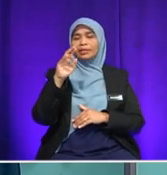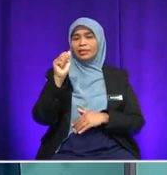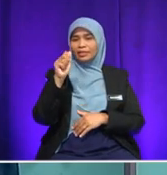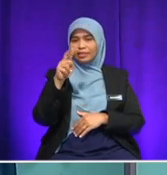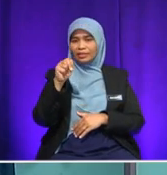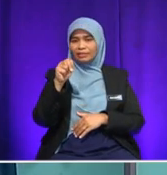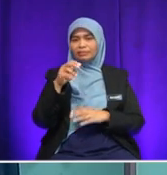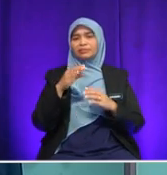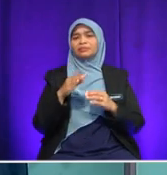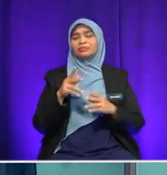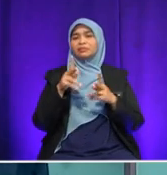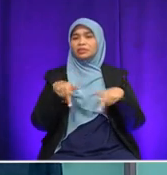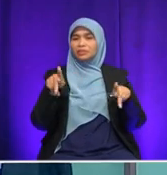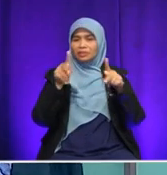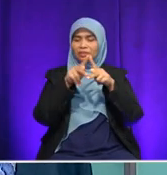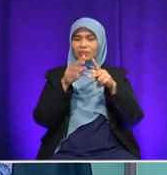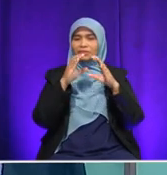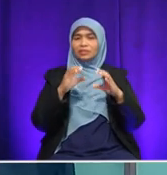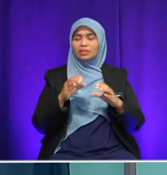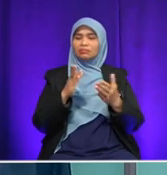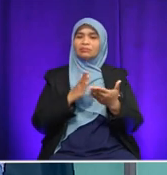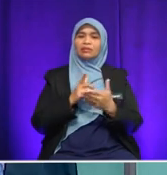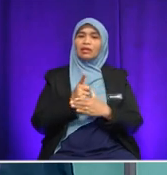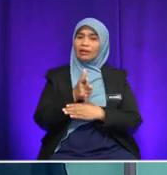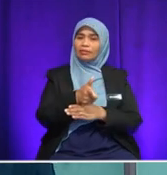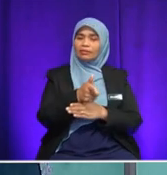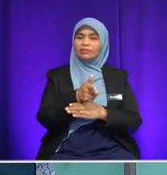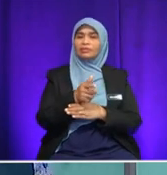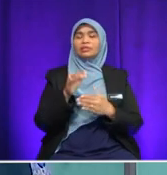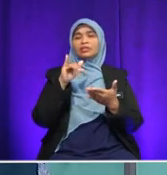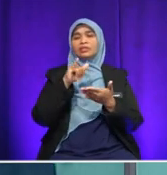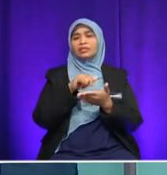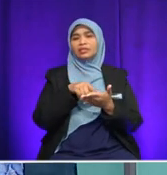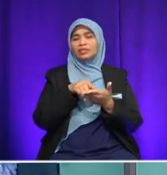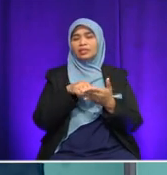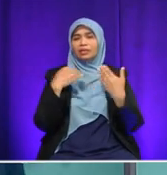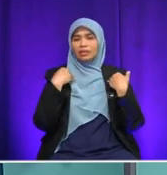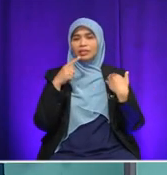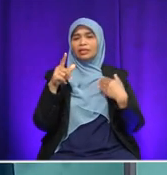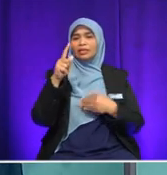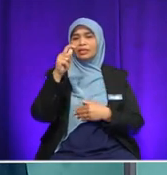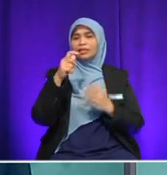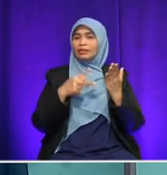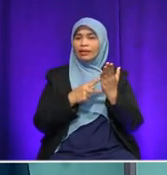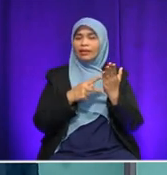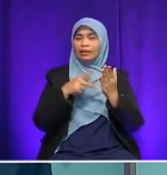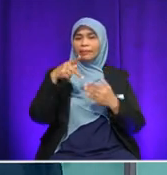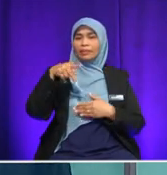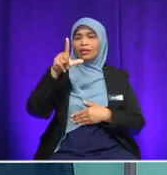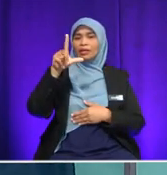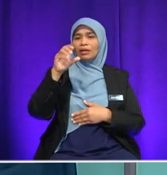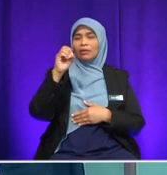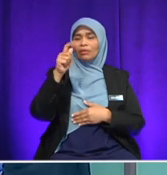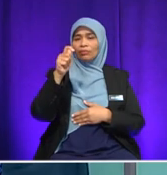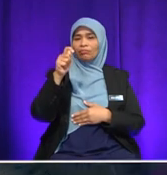secara langsung. Okey, ini adalah teknik-teknik plot yang digunakan dalam karya-karya. Okey, jadi